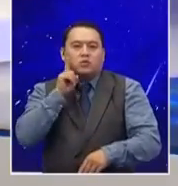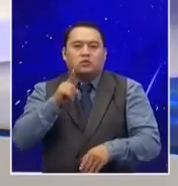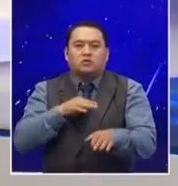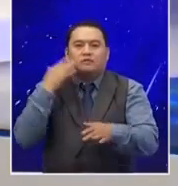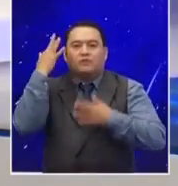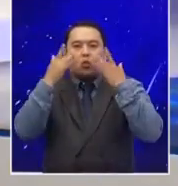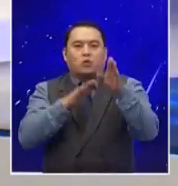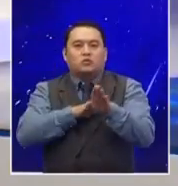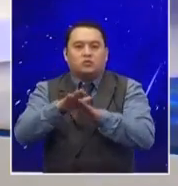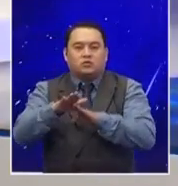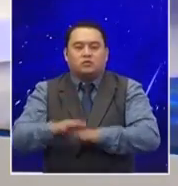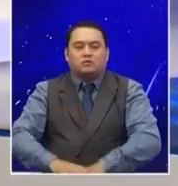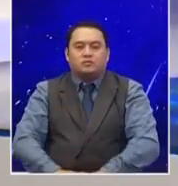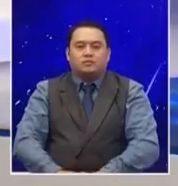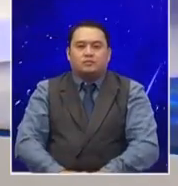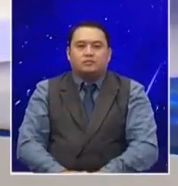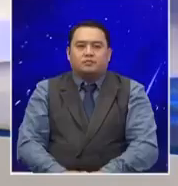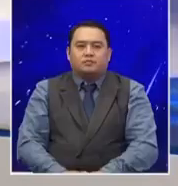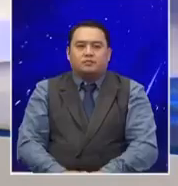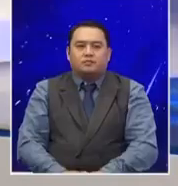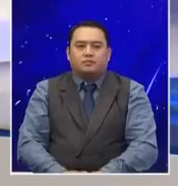заветное желание, узнаем из материалов сюжета.